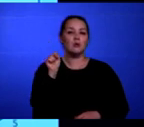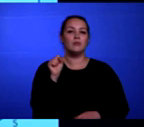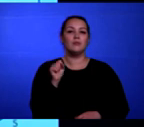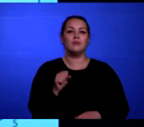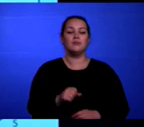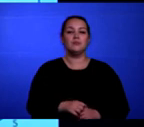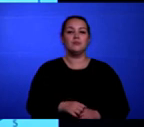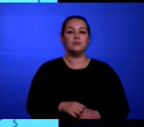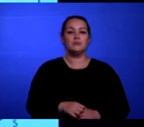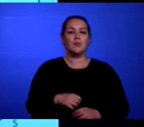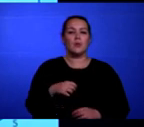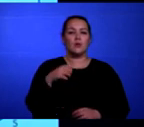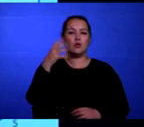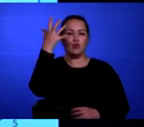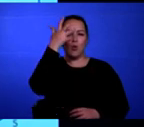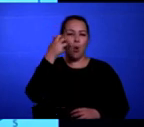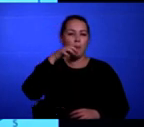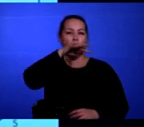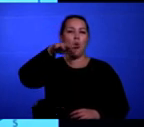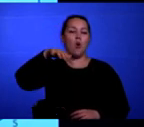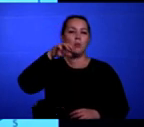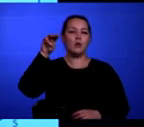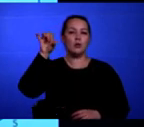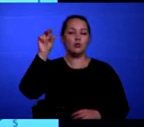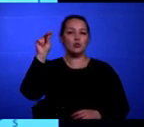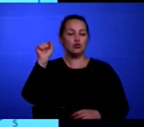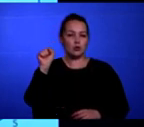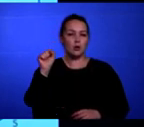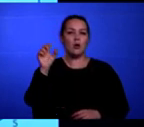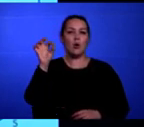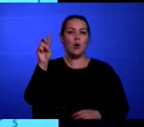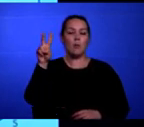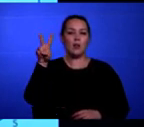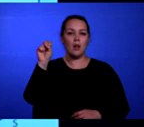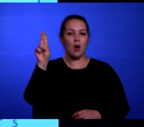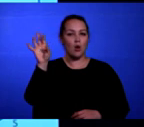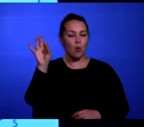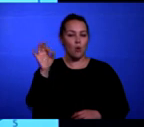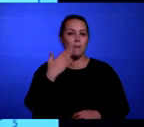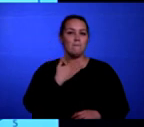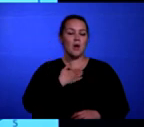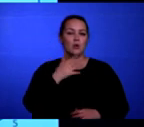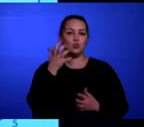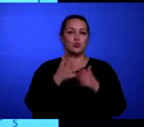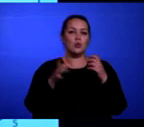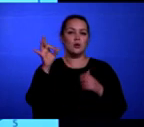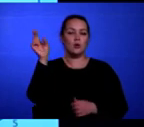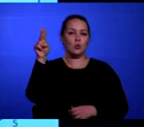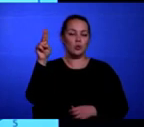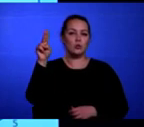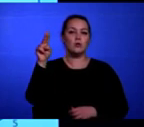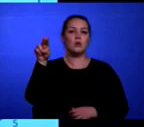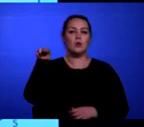облако тучи-облака оно моё существительное среднего рода туча